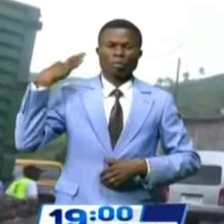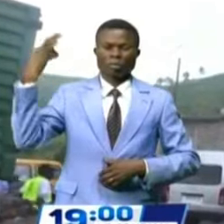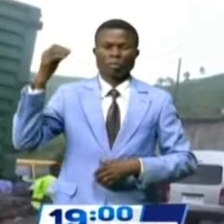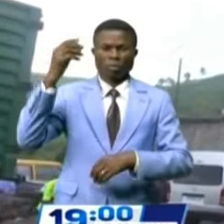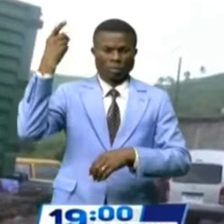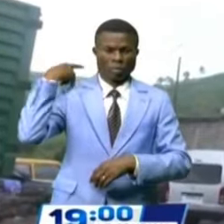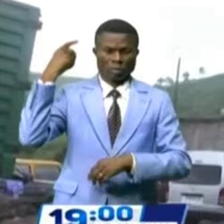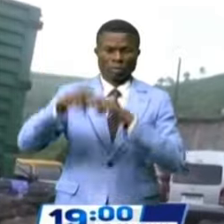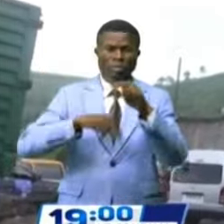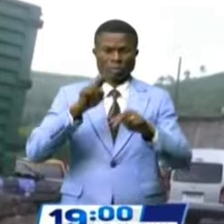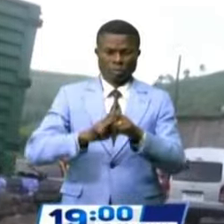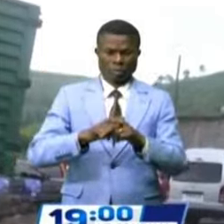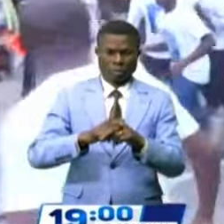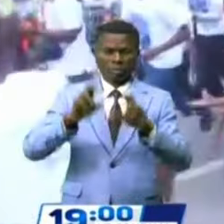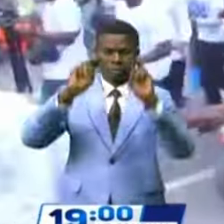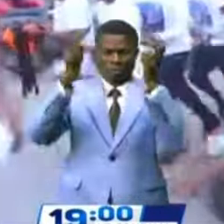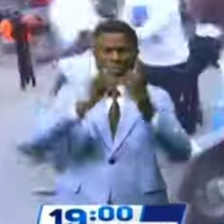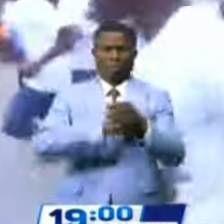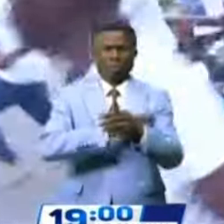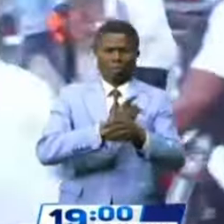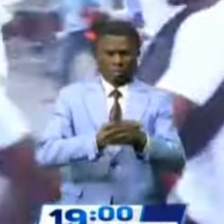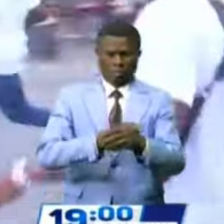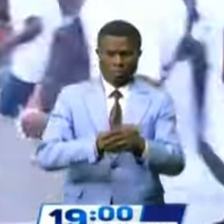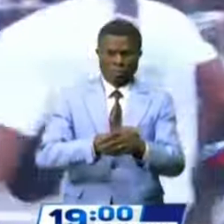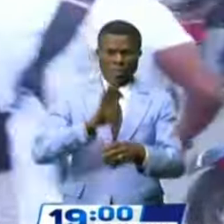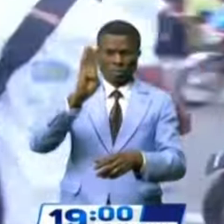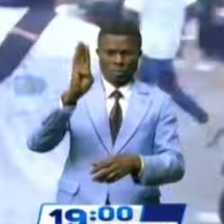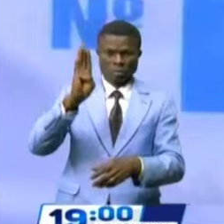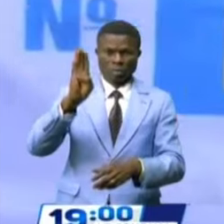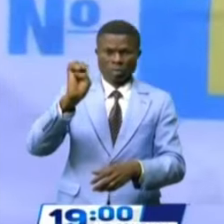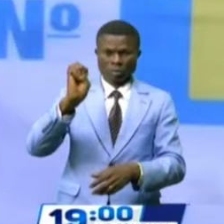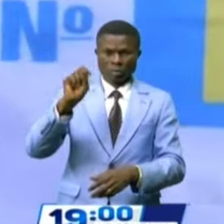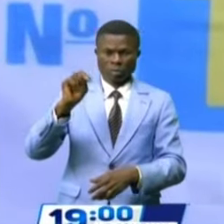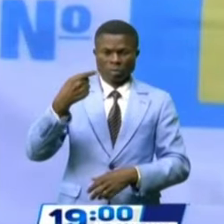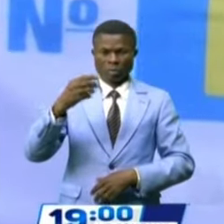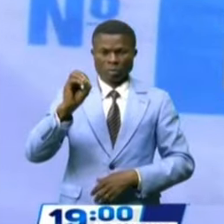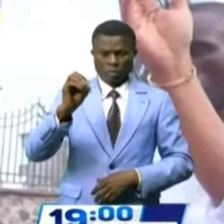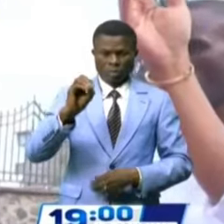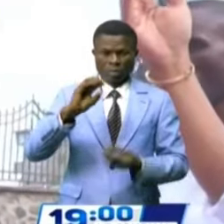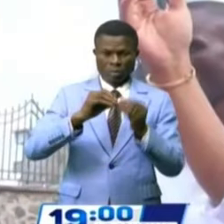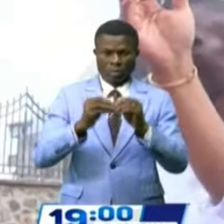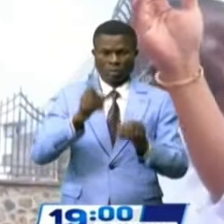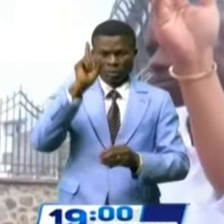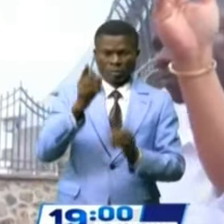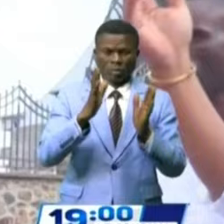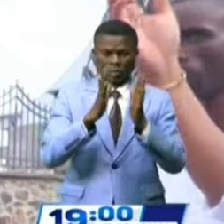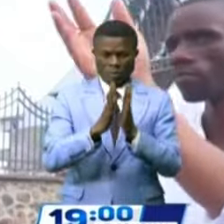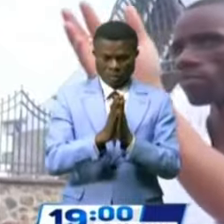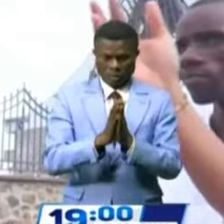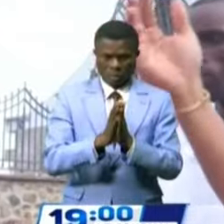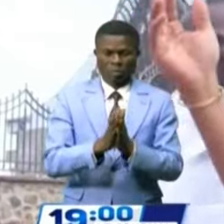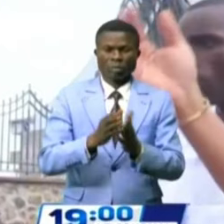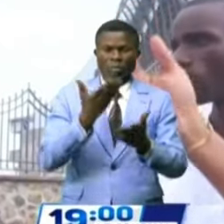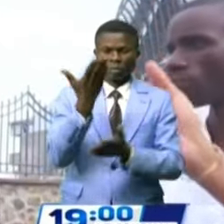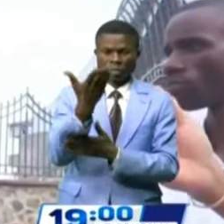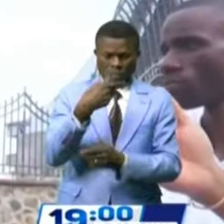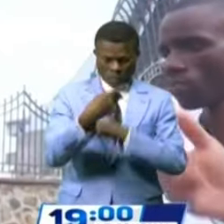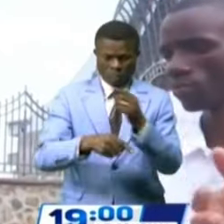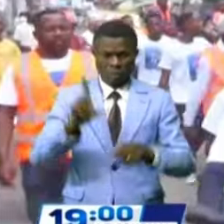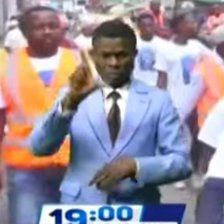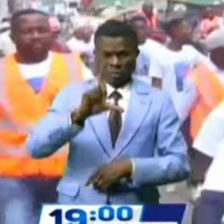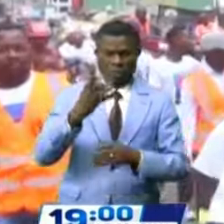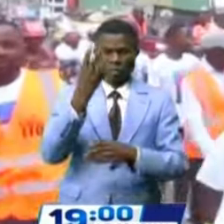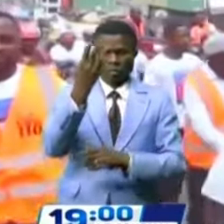députation nationale pour la circonscription de la ville d'Egoma, Bengo Roger Berton, inscrit au numéro 110, a officiellement lancé ce lundi 4